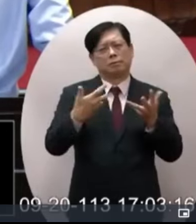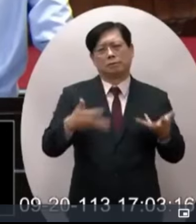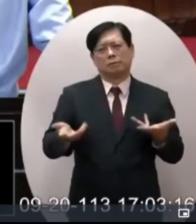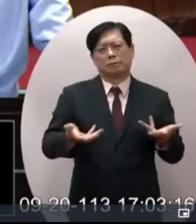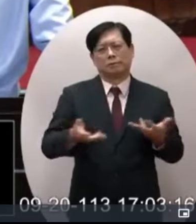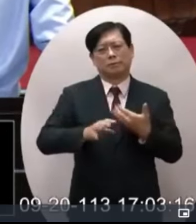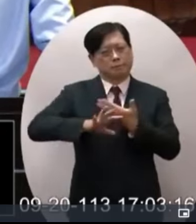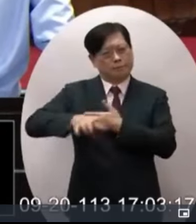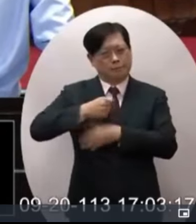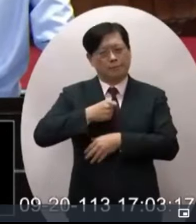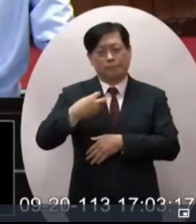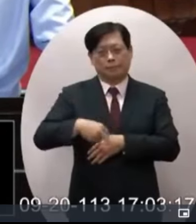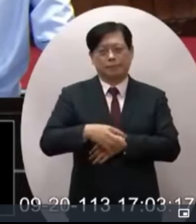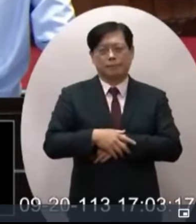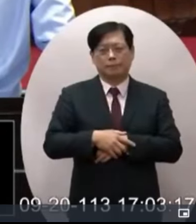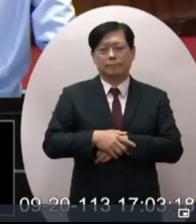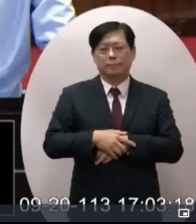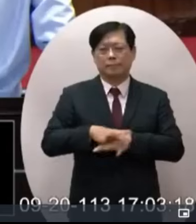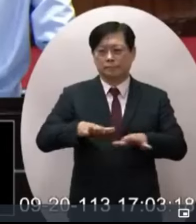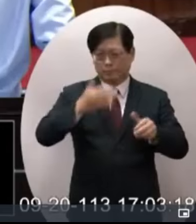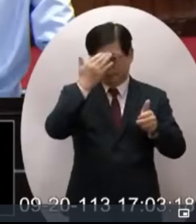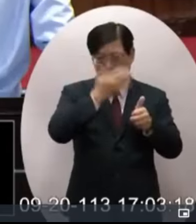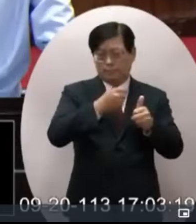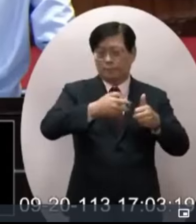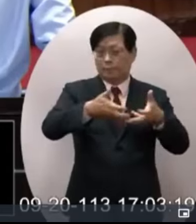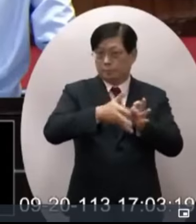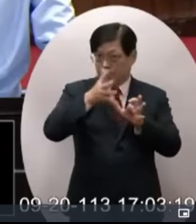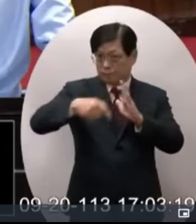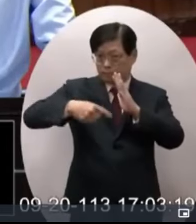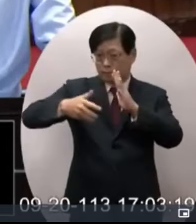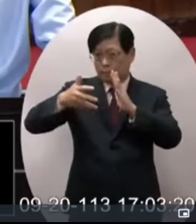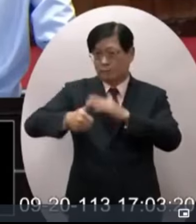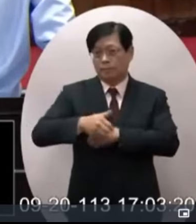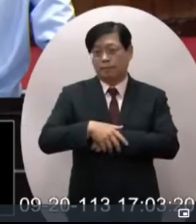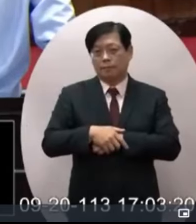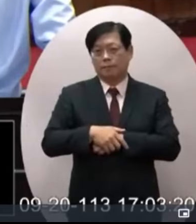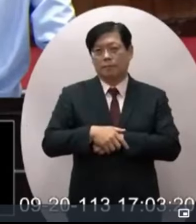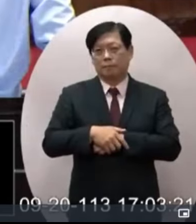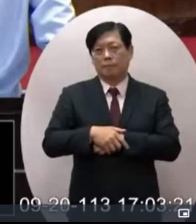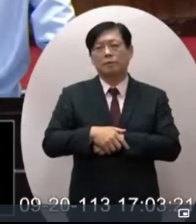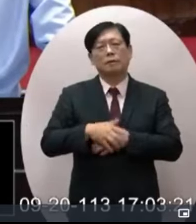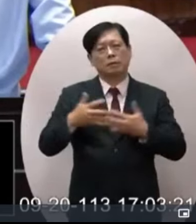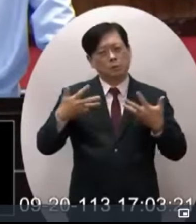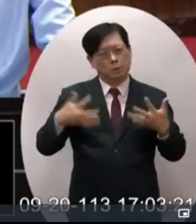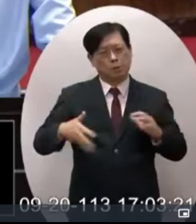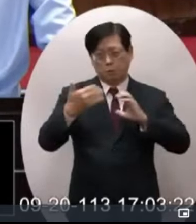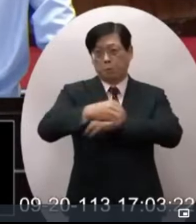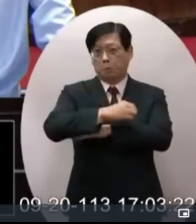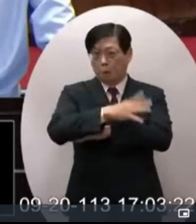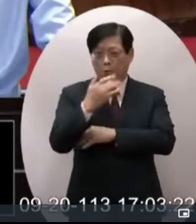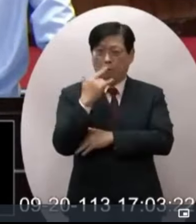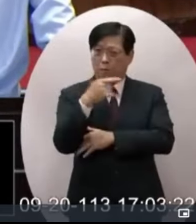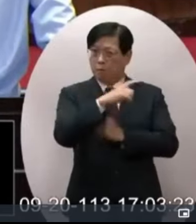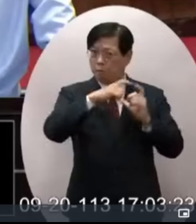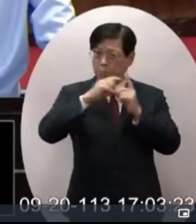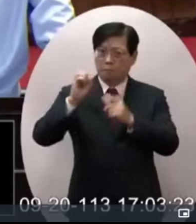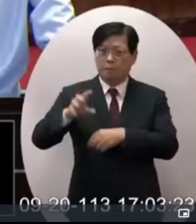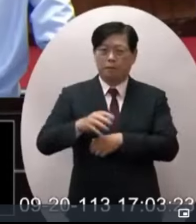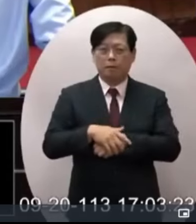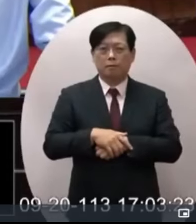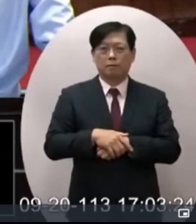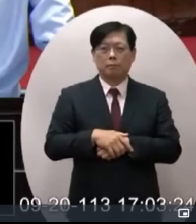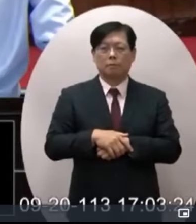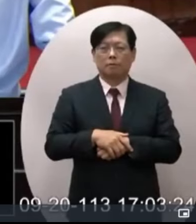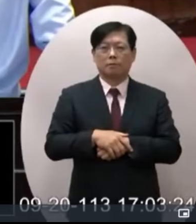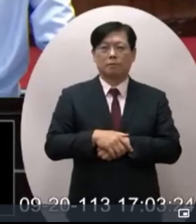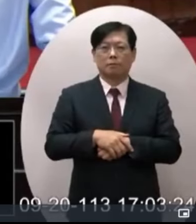东西了，所以今天特别请部长跟院长好做一个答复。今天因为很多媒体也在等你们的答复，所以